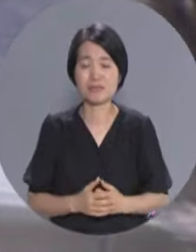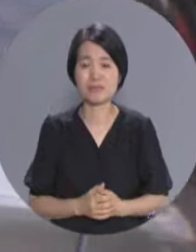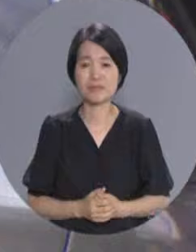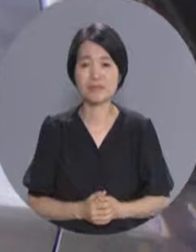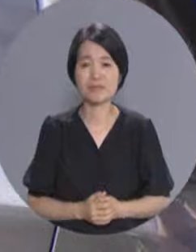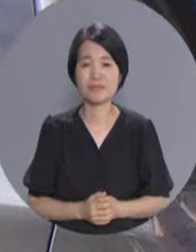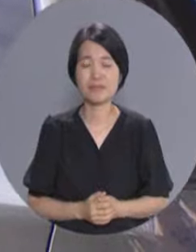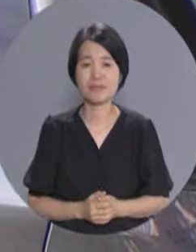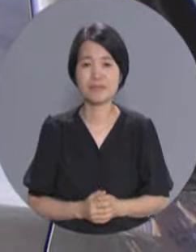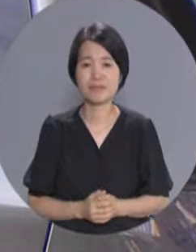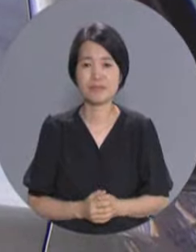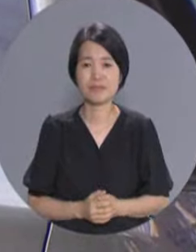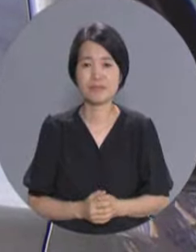MBC 뉴스 유민호입니다